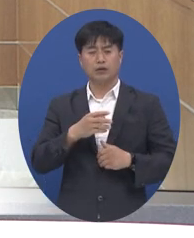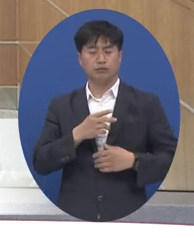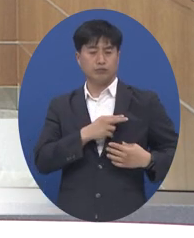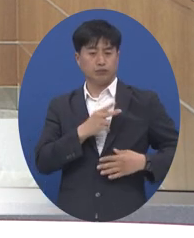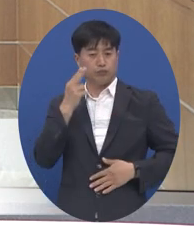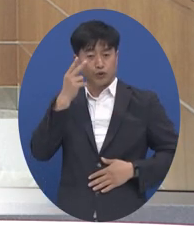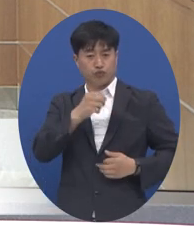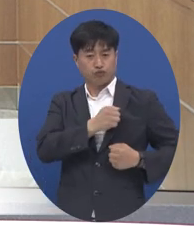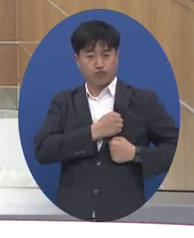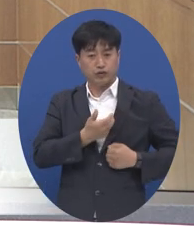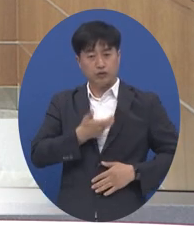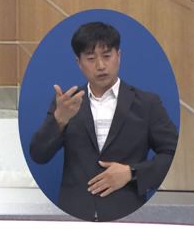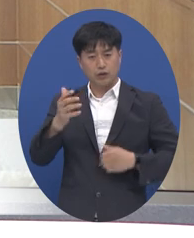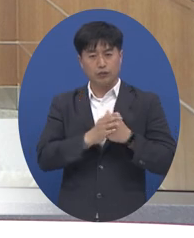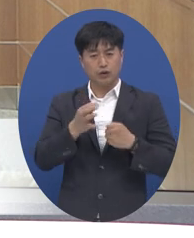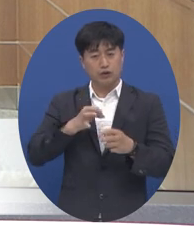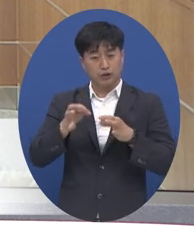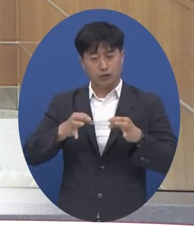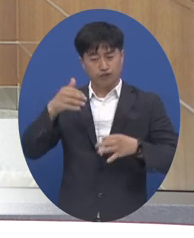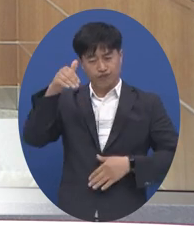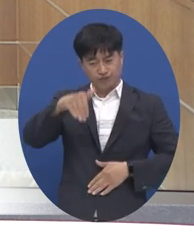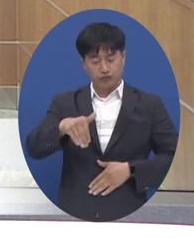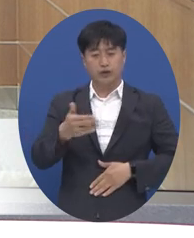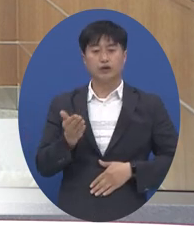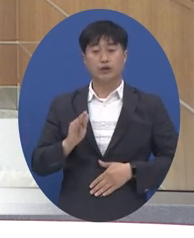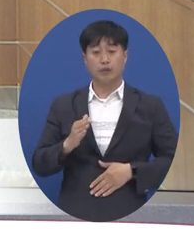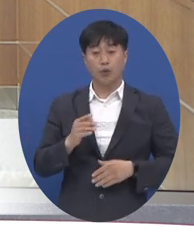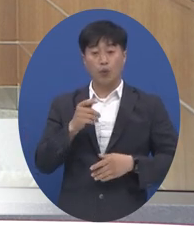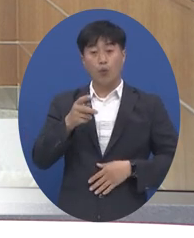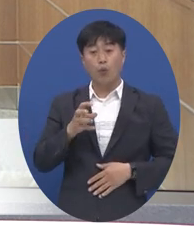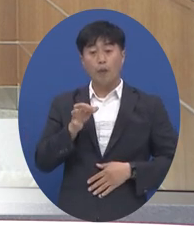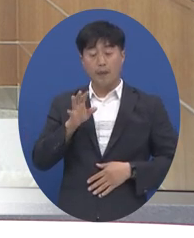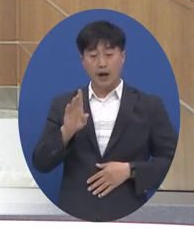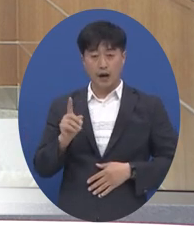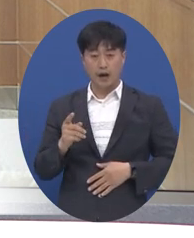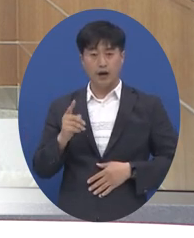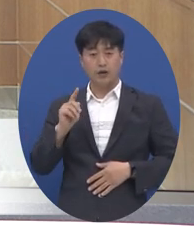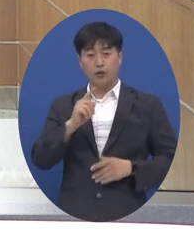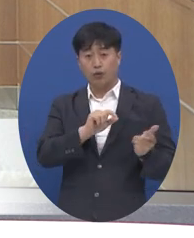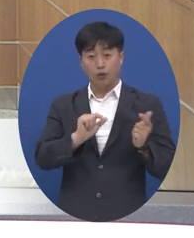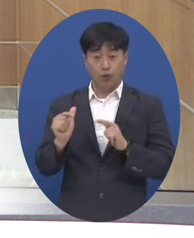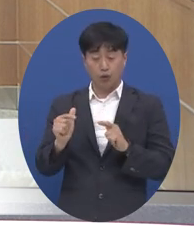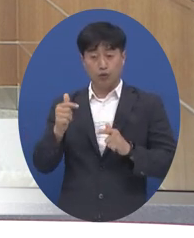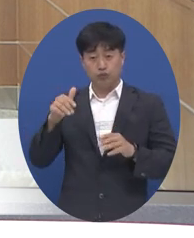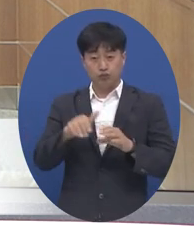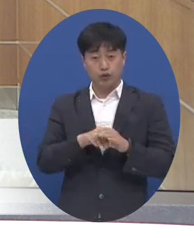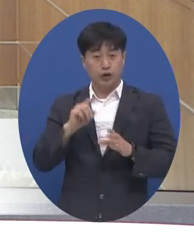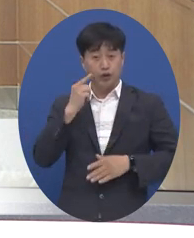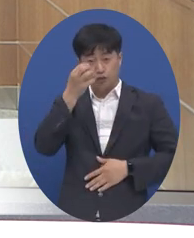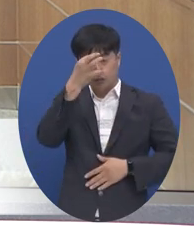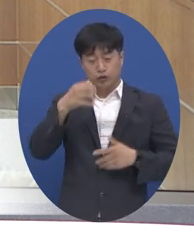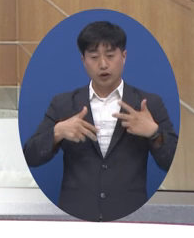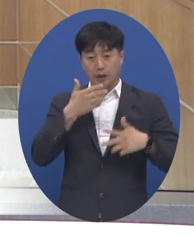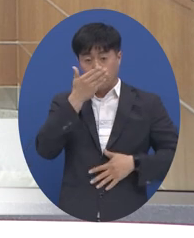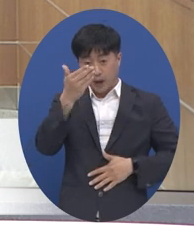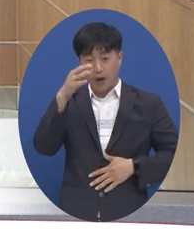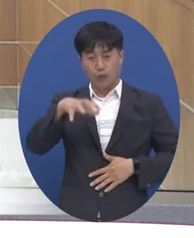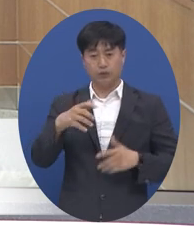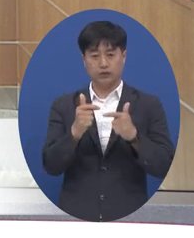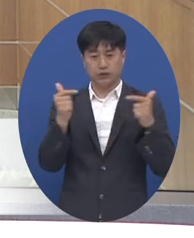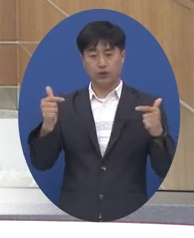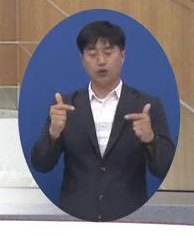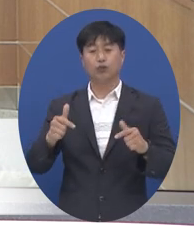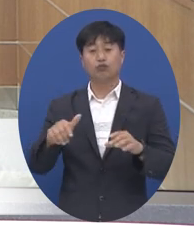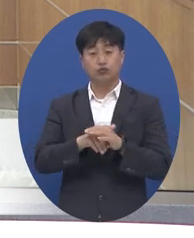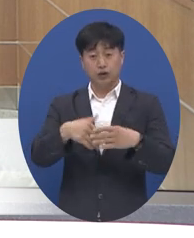죽었지만 최근 몇 년 사이에 공방이나 공연장과 같이 문화예술을 즐길 수 있는 공간이 늘었다고 합니다 경기문화재단 은